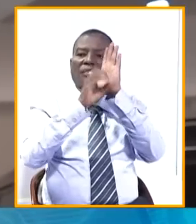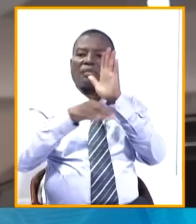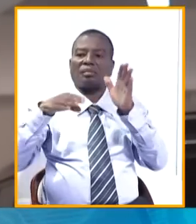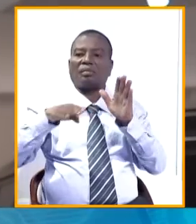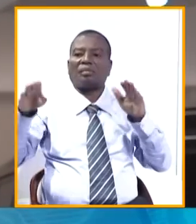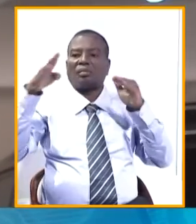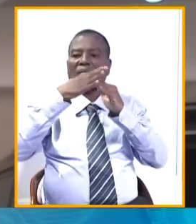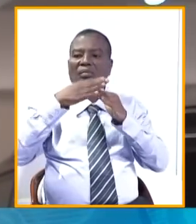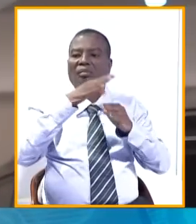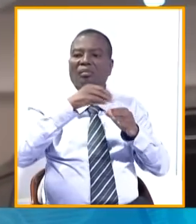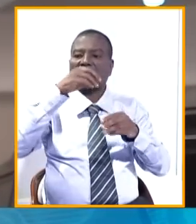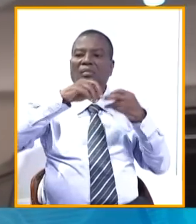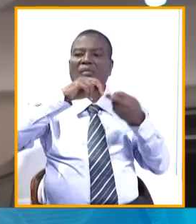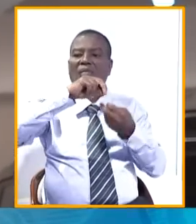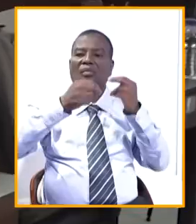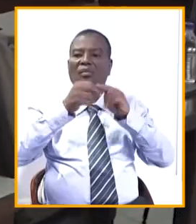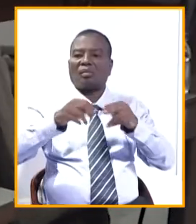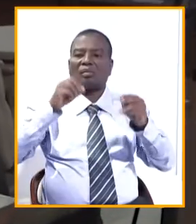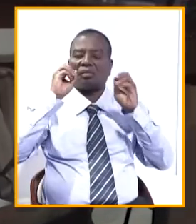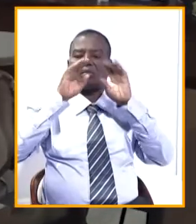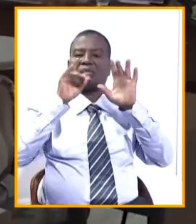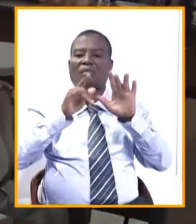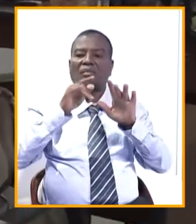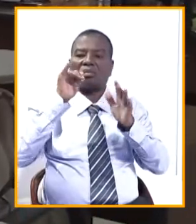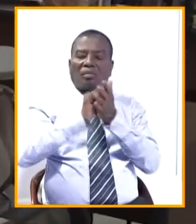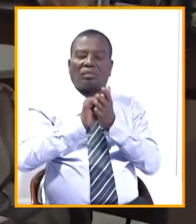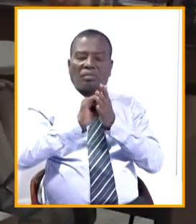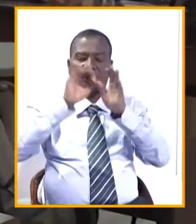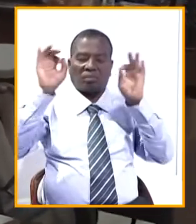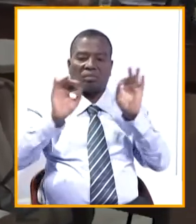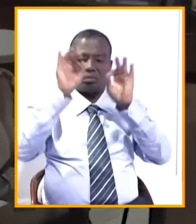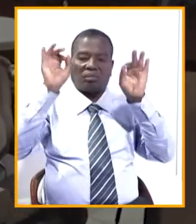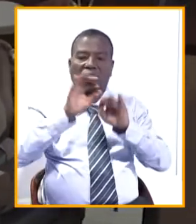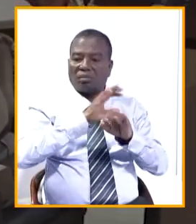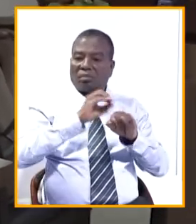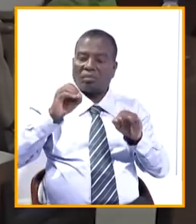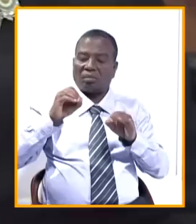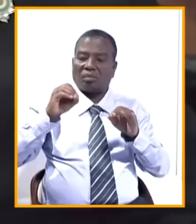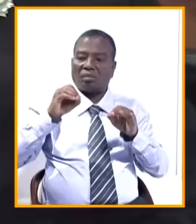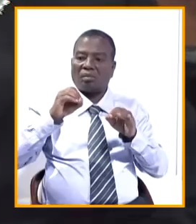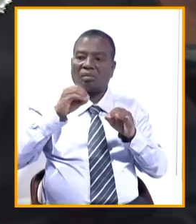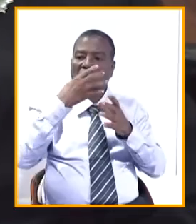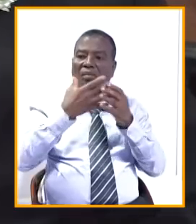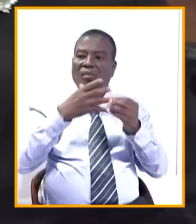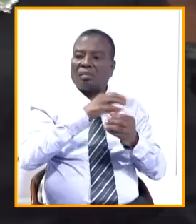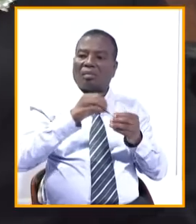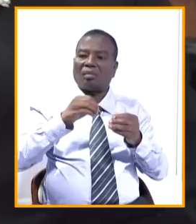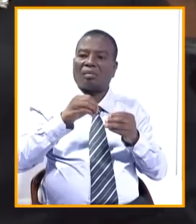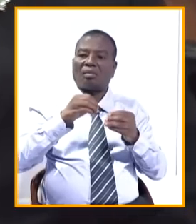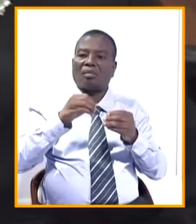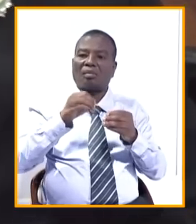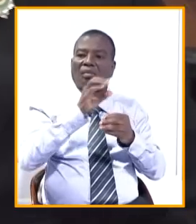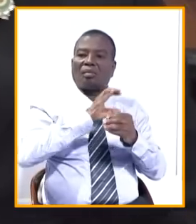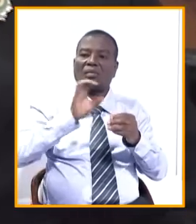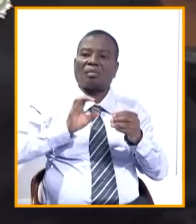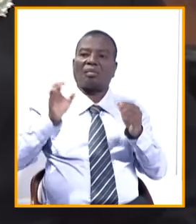d'accidents, voire zéro accident. C'est l'objectif aujourd'hui. Cette cérémonie de mise en service des feux tricolores est couplée à la première session ordinaire du